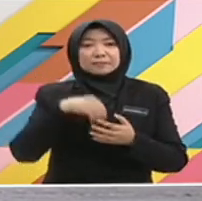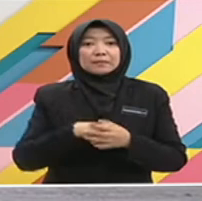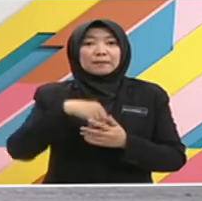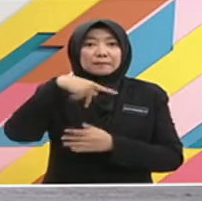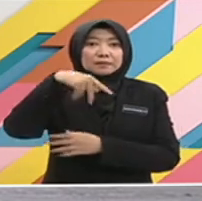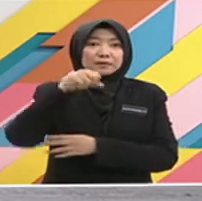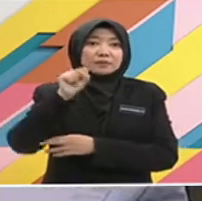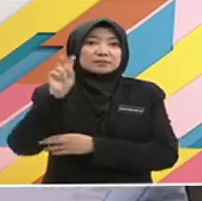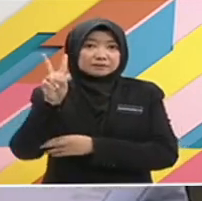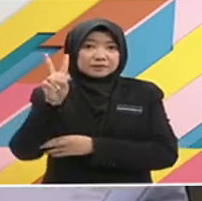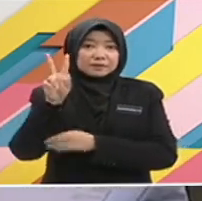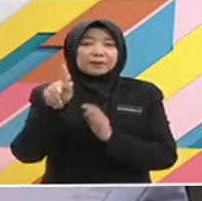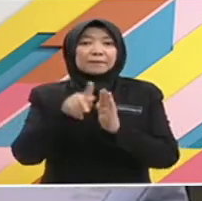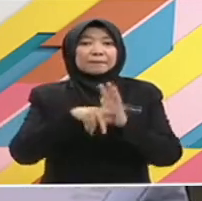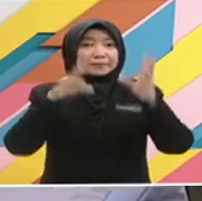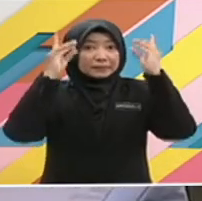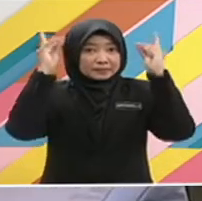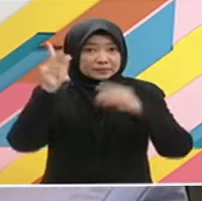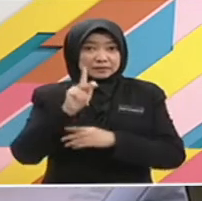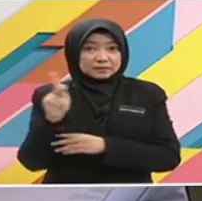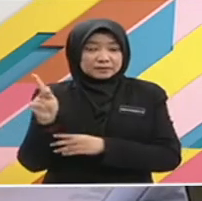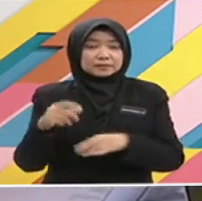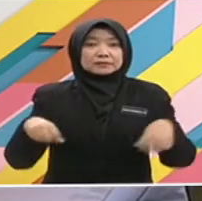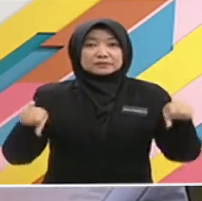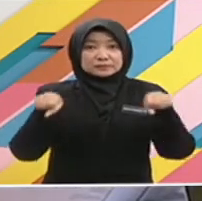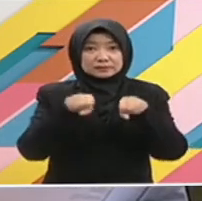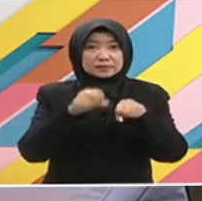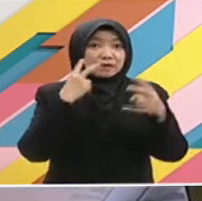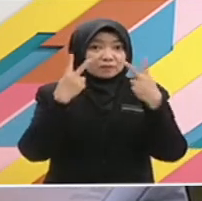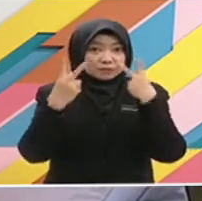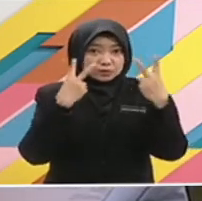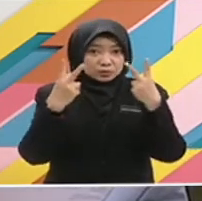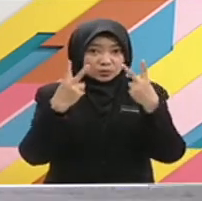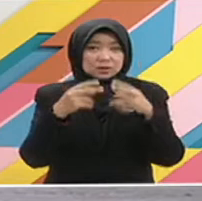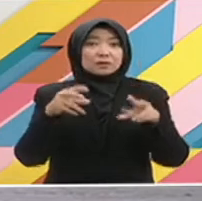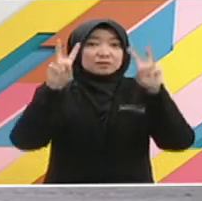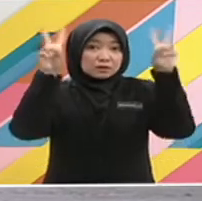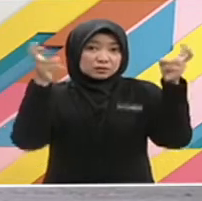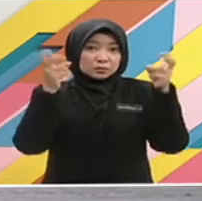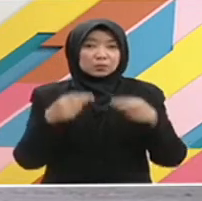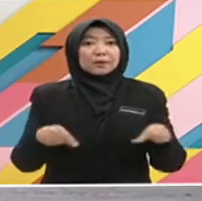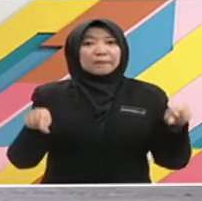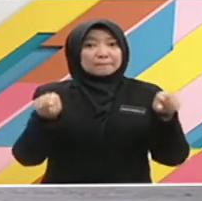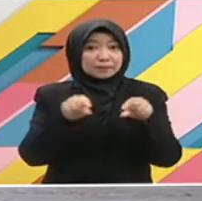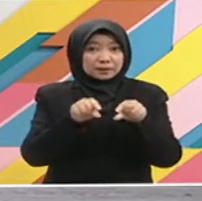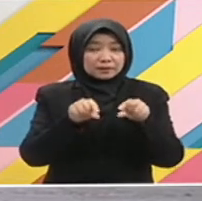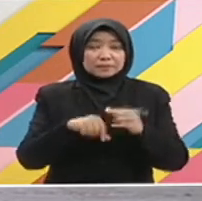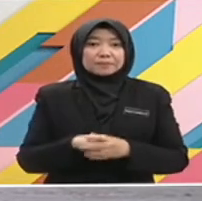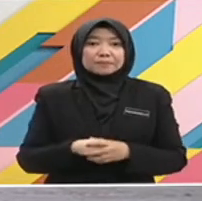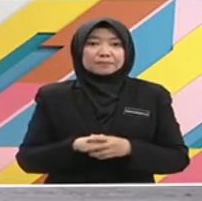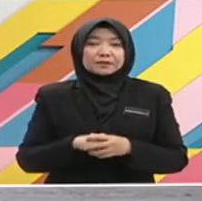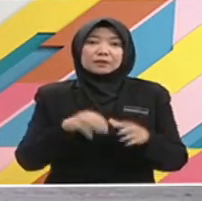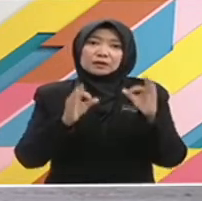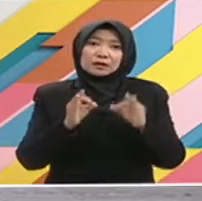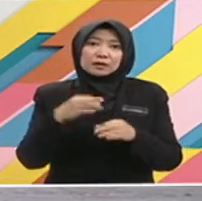bertajuk imbangan. Nisa tahu tak apa itu imbangan sebenarnya? Imbangan yang saya faham, Kalau tak seimbang, kita pun